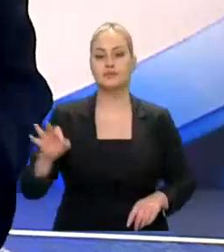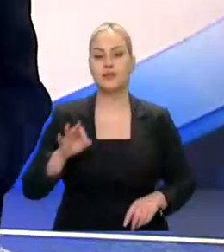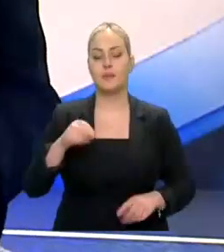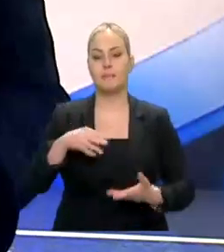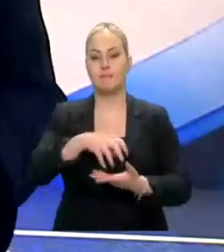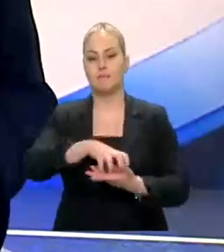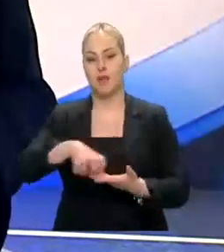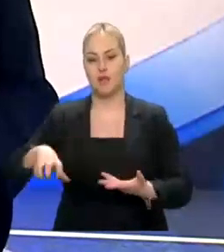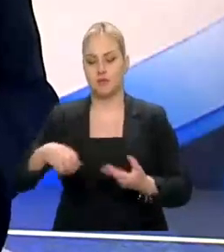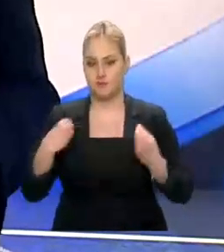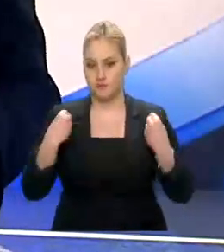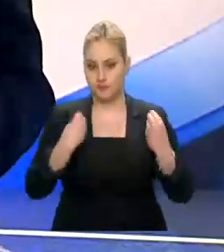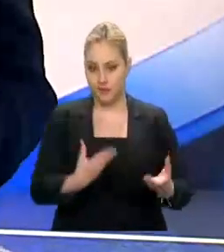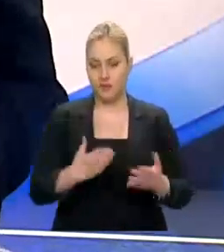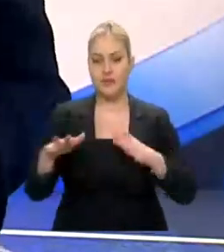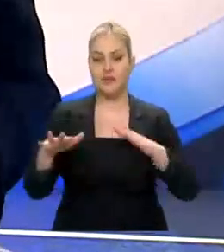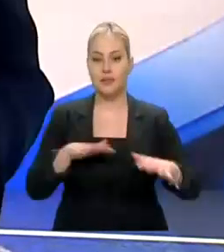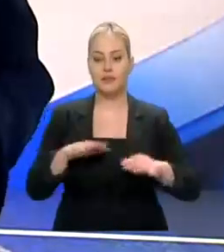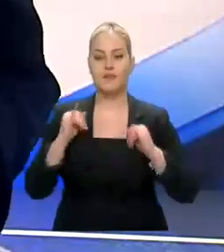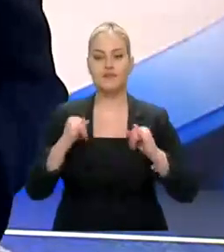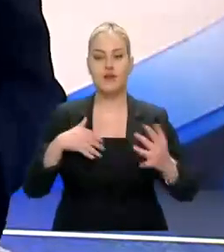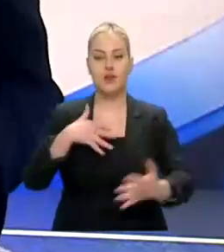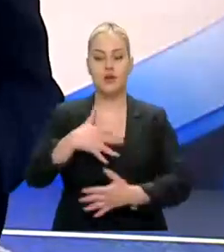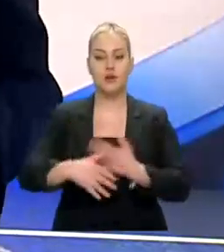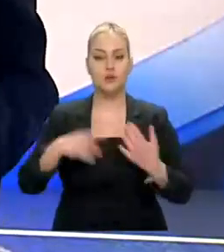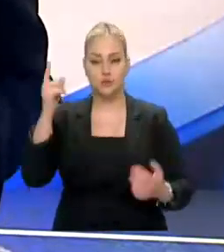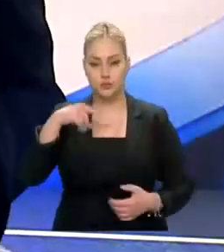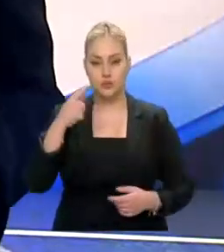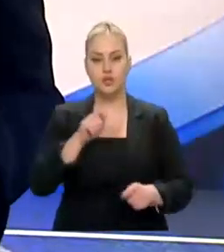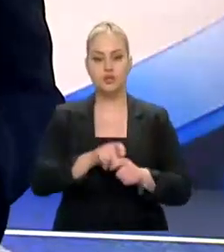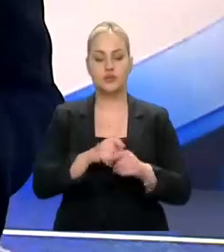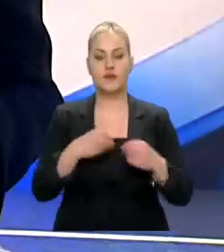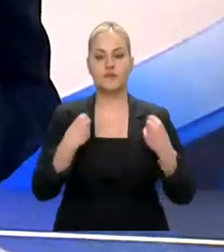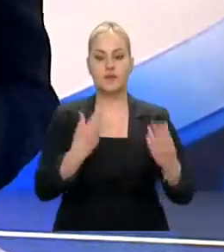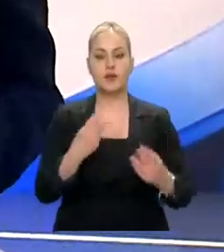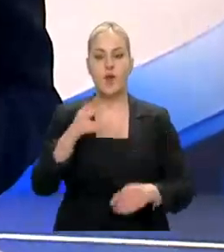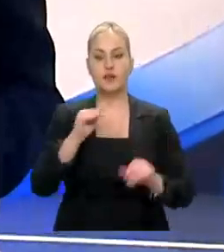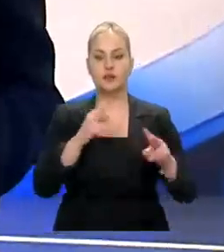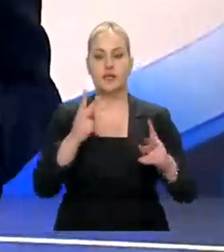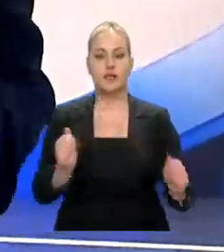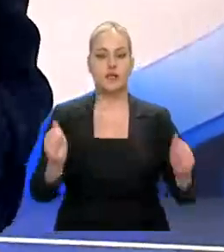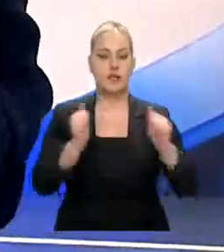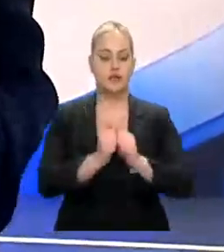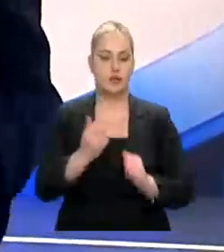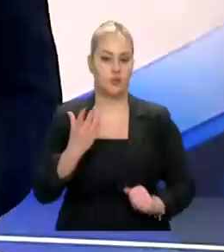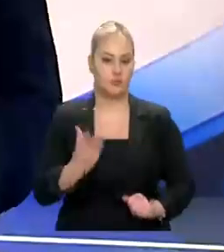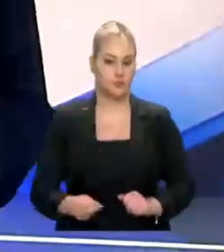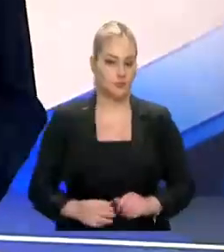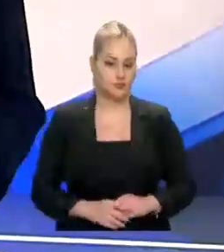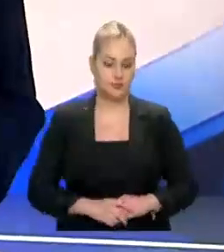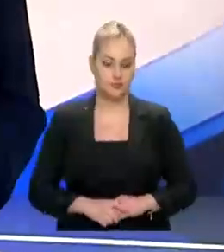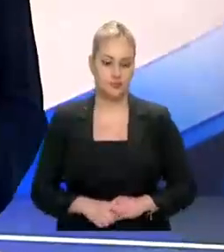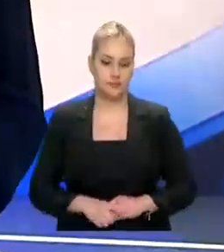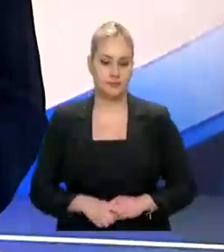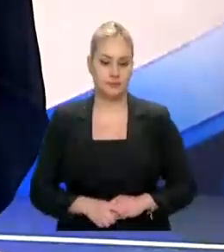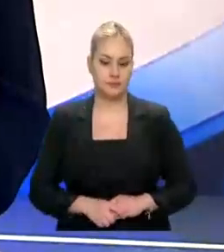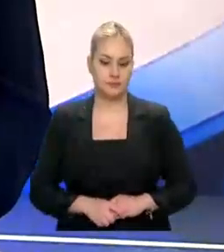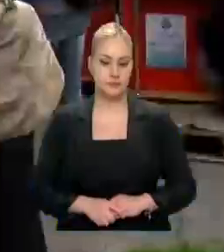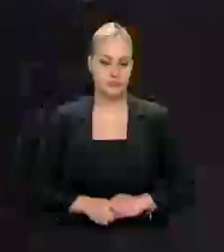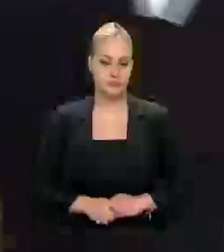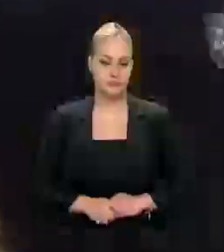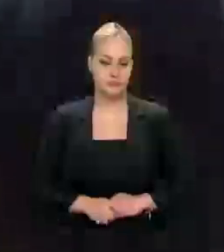milyarlık pay ayrılmıştı deprem felaketini nedeniyle işverene sağlanacak o destek iki katına çıkarıldı